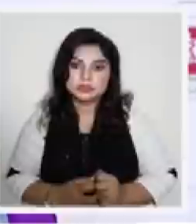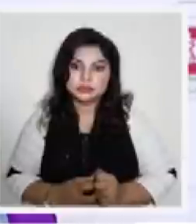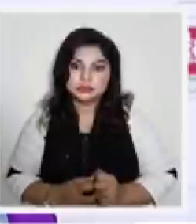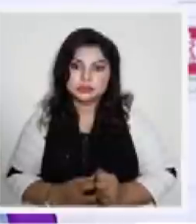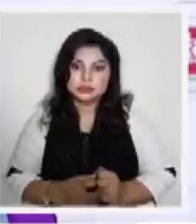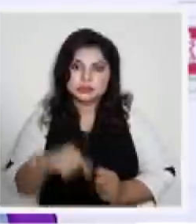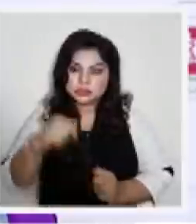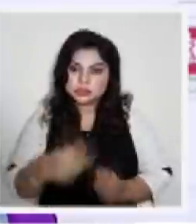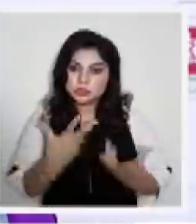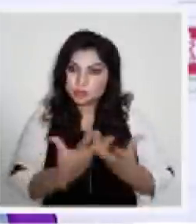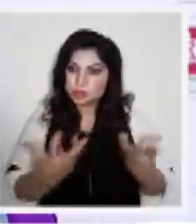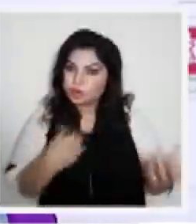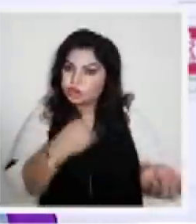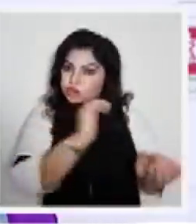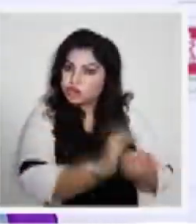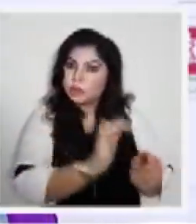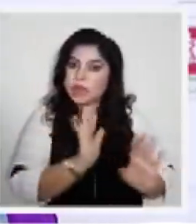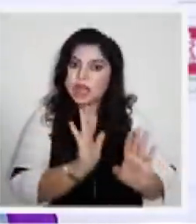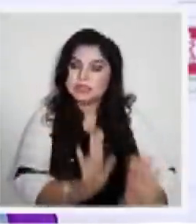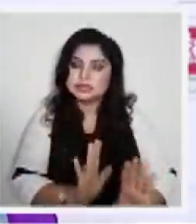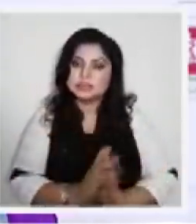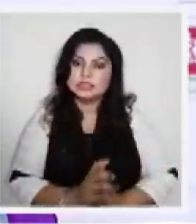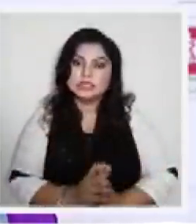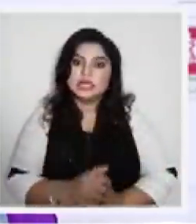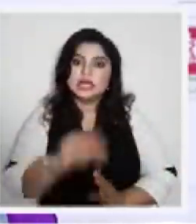কোভিড 19 বিষয়ক সুরক্ষা